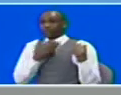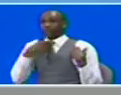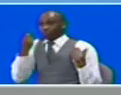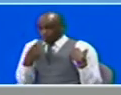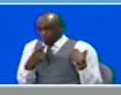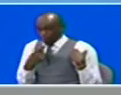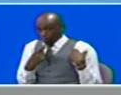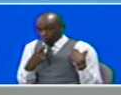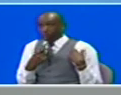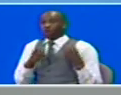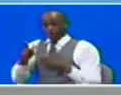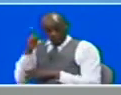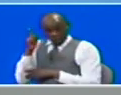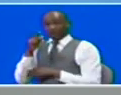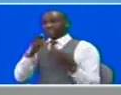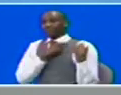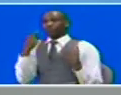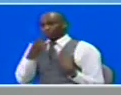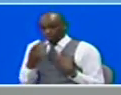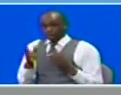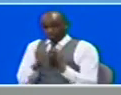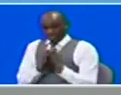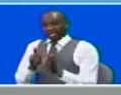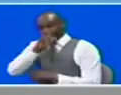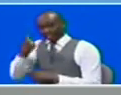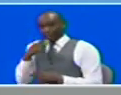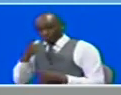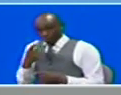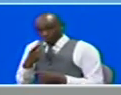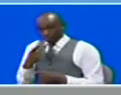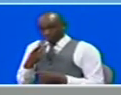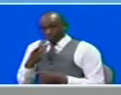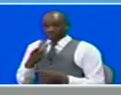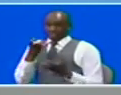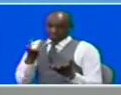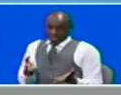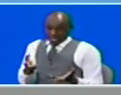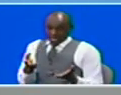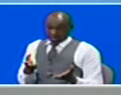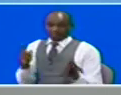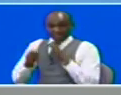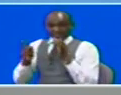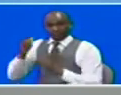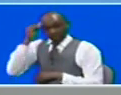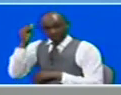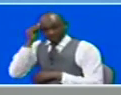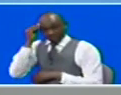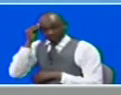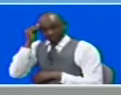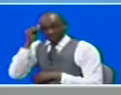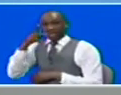ukiangalia sheria, mambo ya masomo na mambo ya mitihani yote ni shirika la kushughulikia mitihani, inaitwa